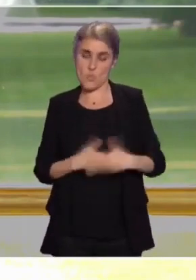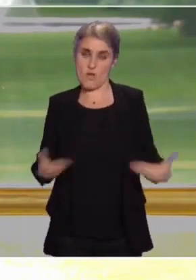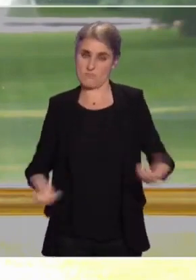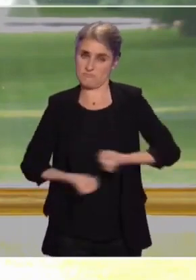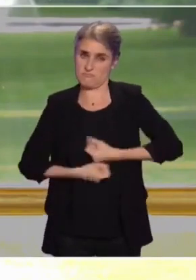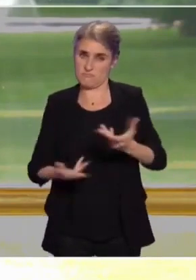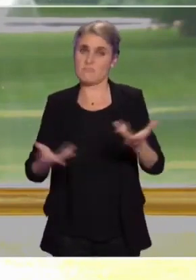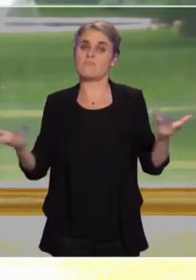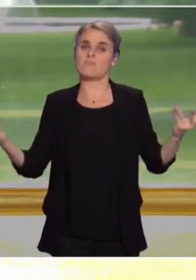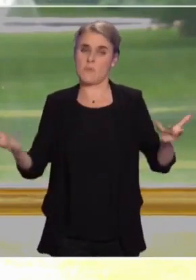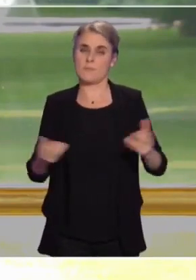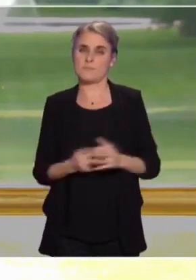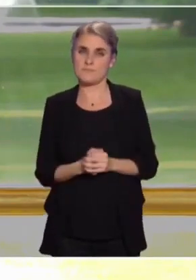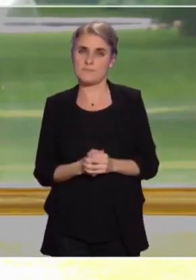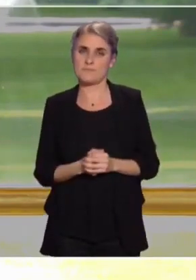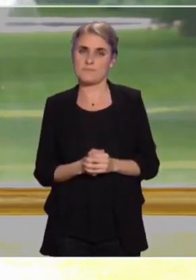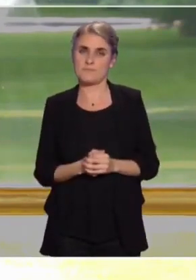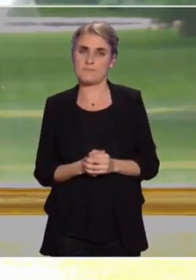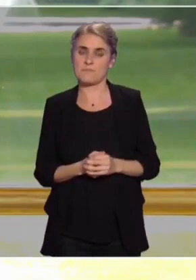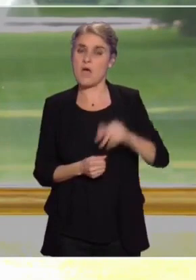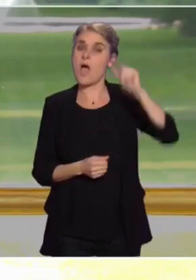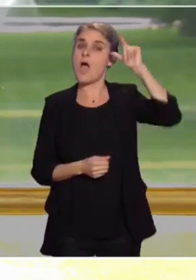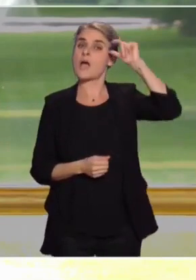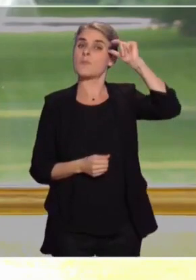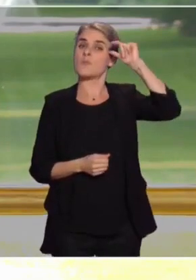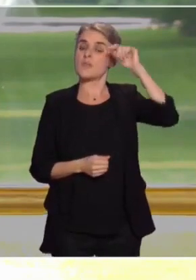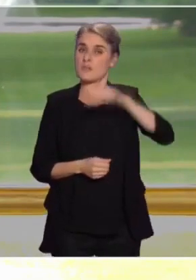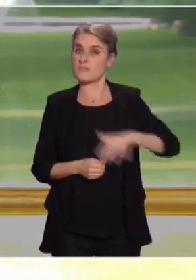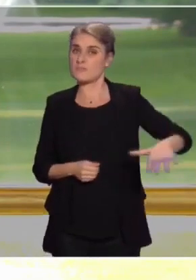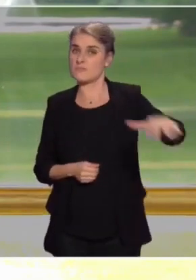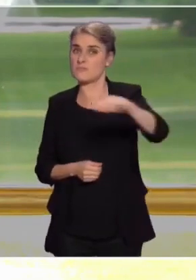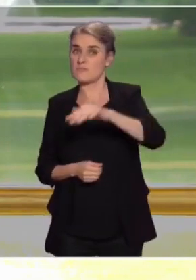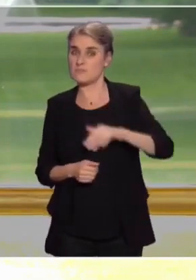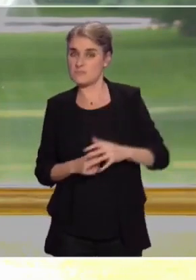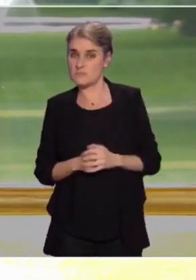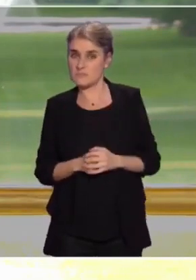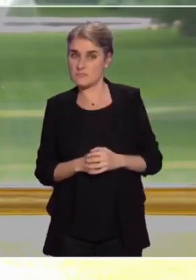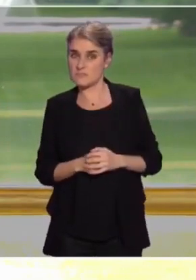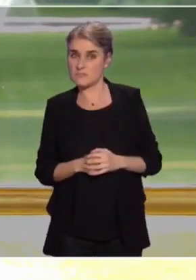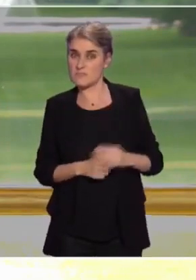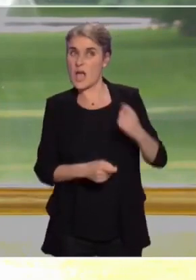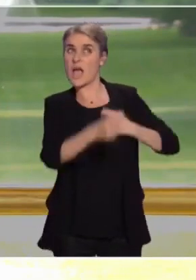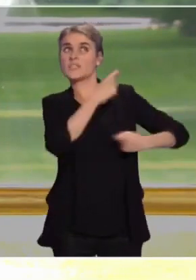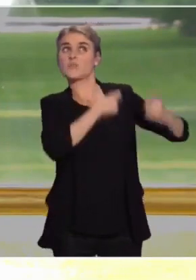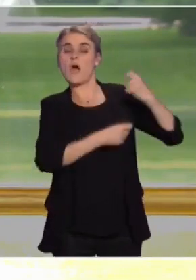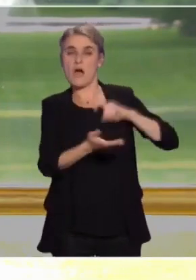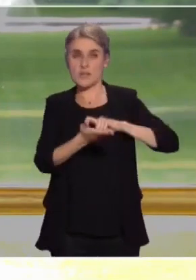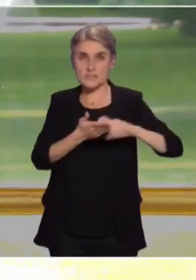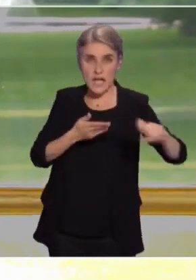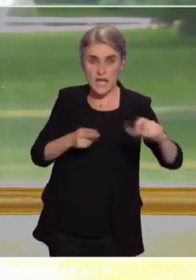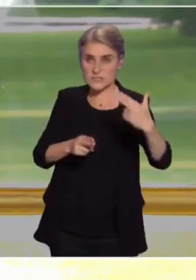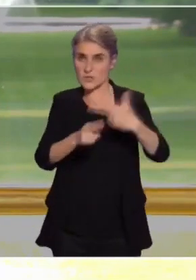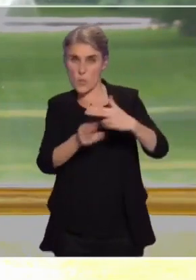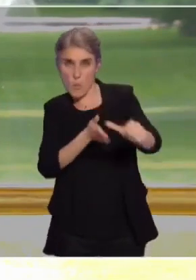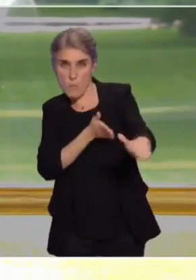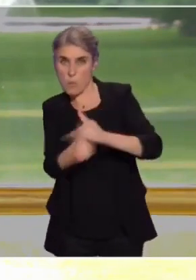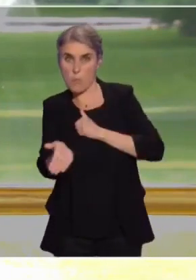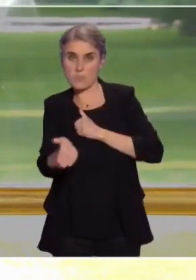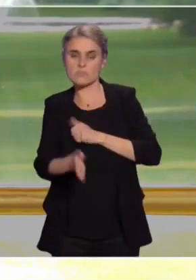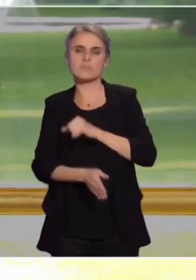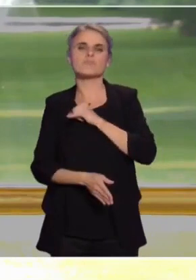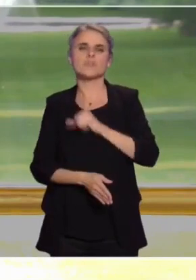la république n'effacera aucune trace ni aucun nom de son histoire